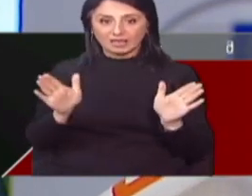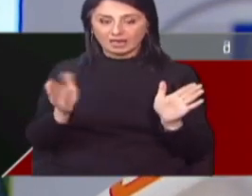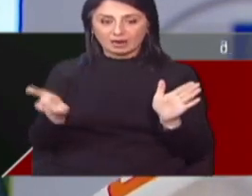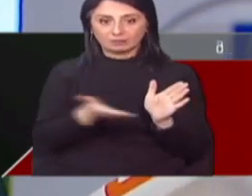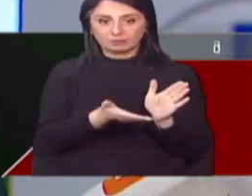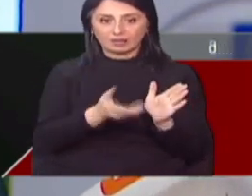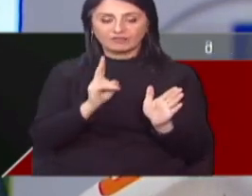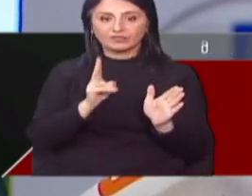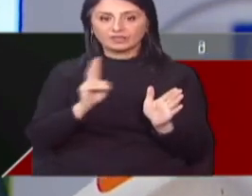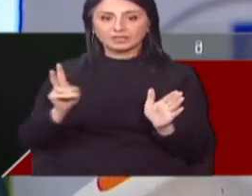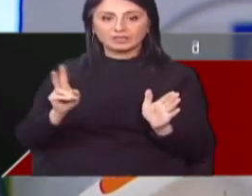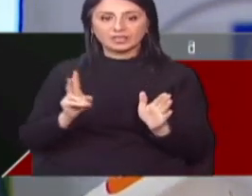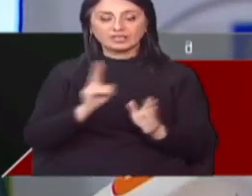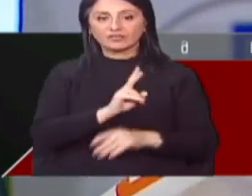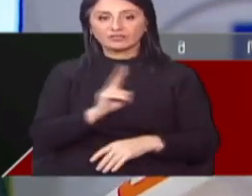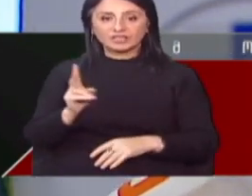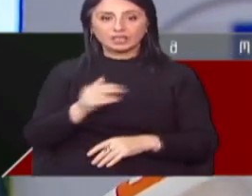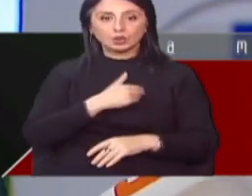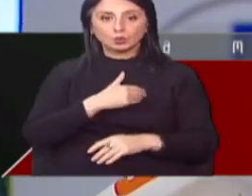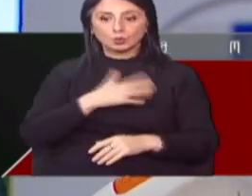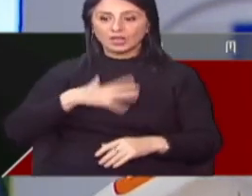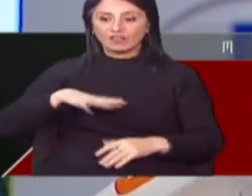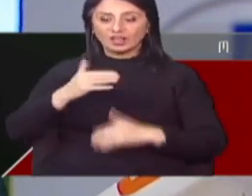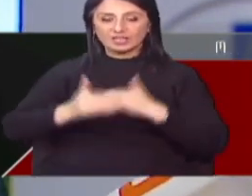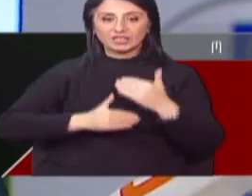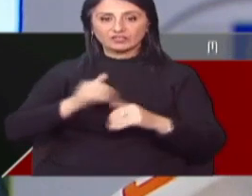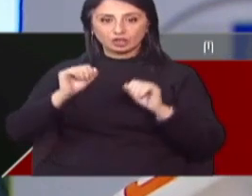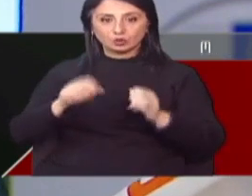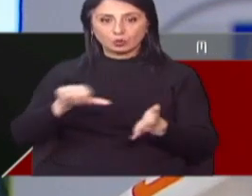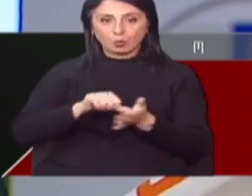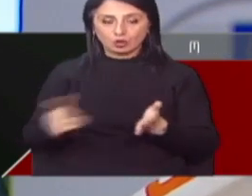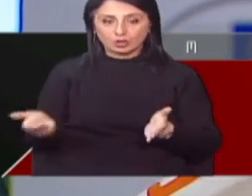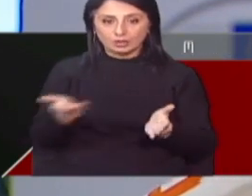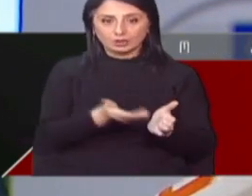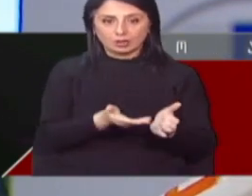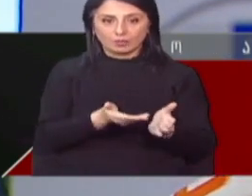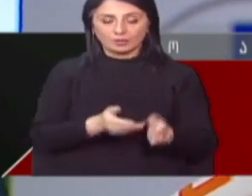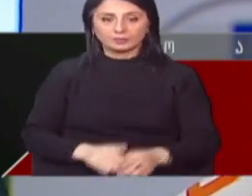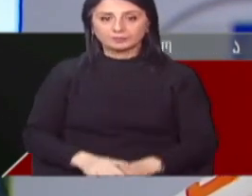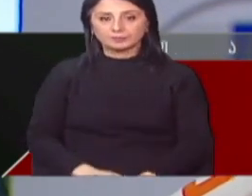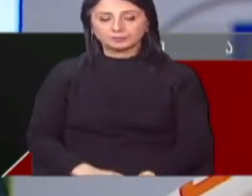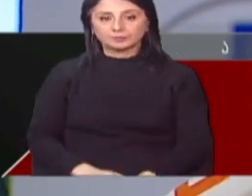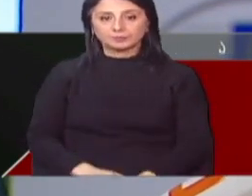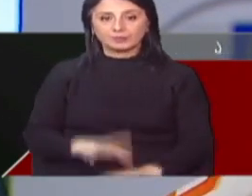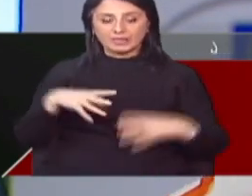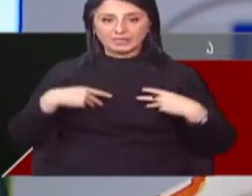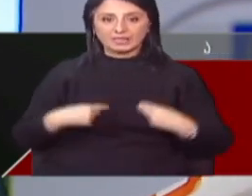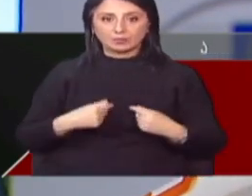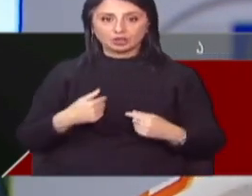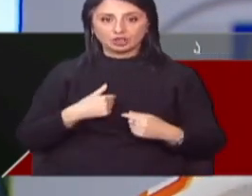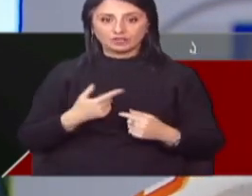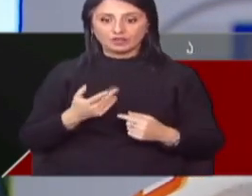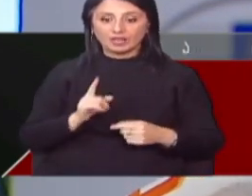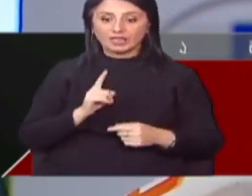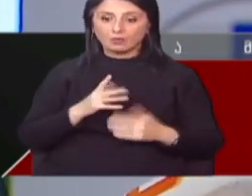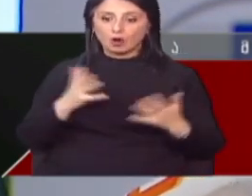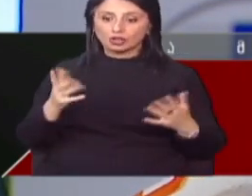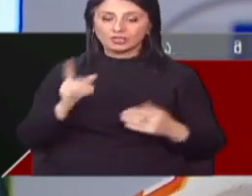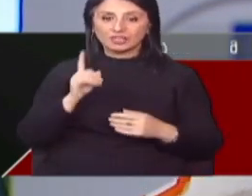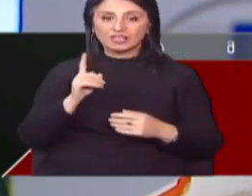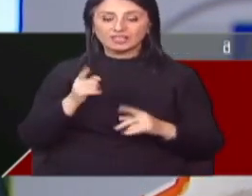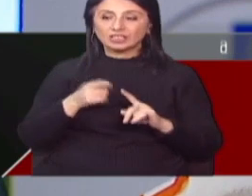ყველას, ვისაც უნდა ქვეყნის წესულა შეუძლია ამაში მონაწილეობა მიიღოს. სამწუხაროდ ჩვენ დიდი მოლოდინი